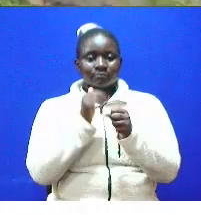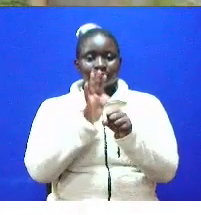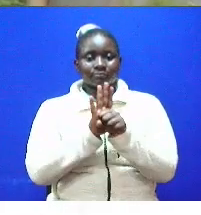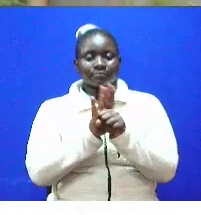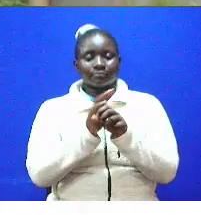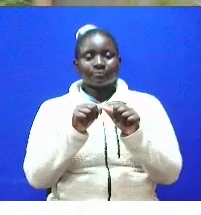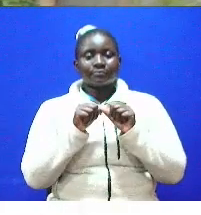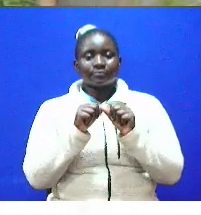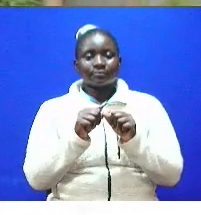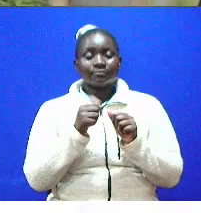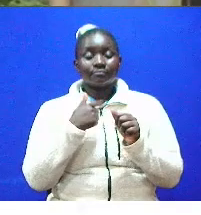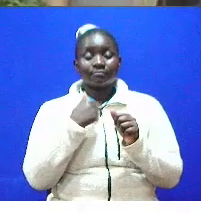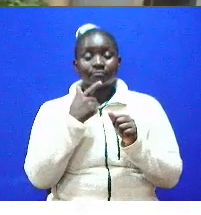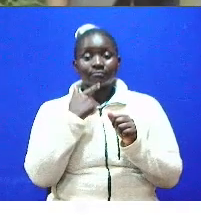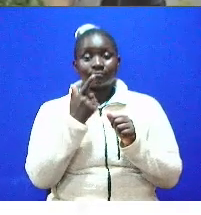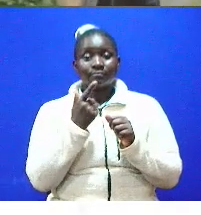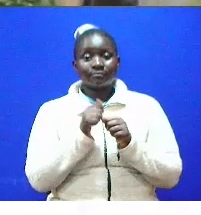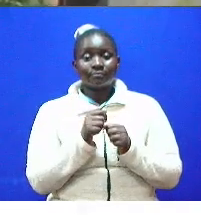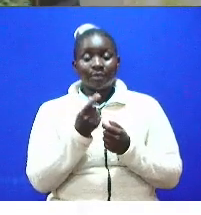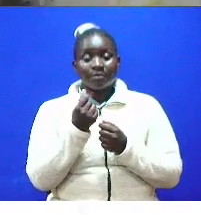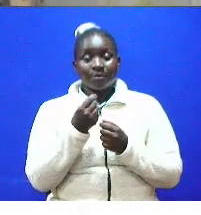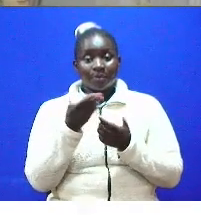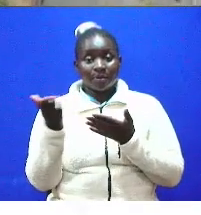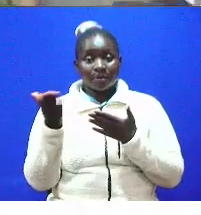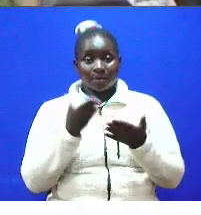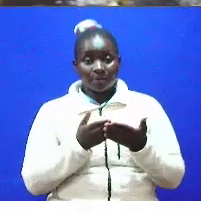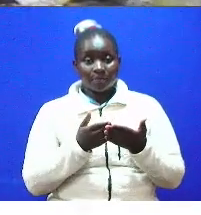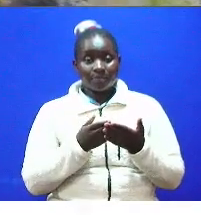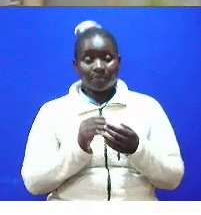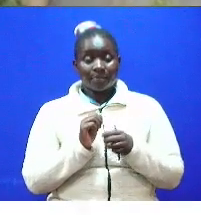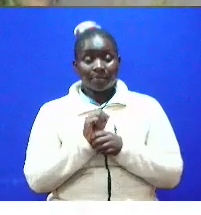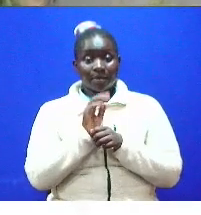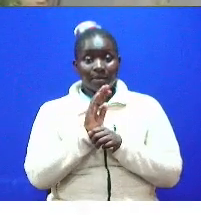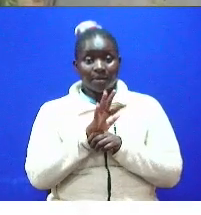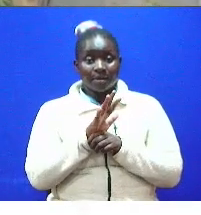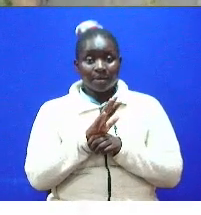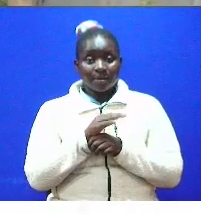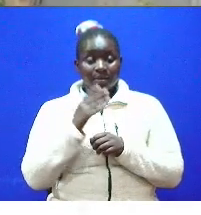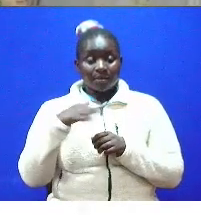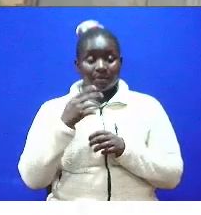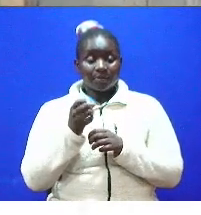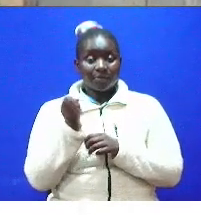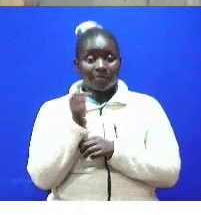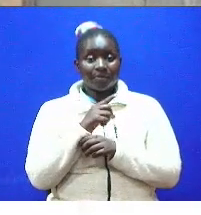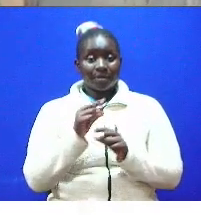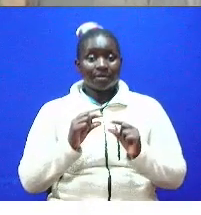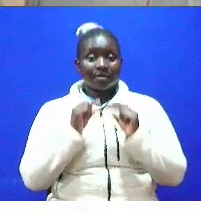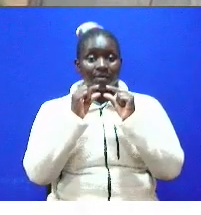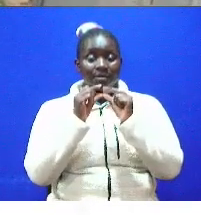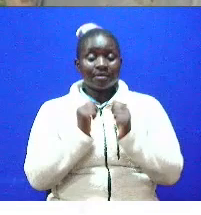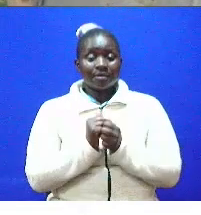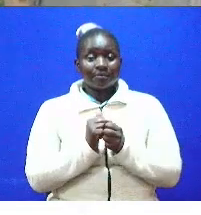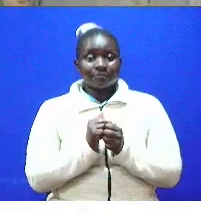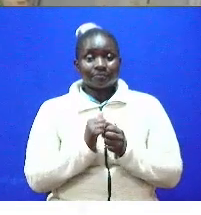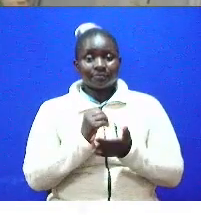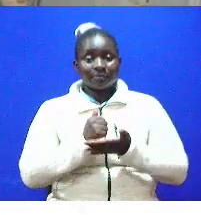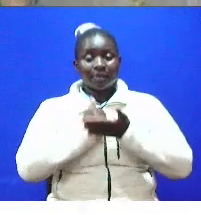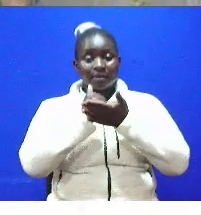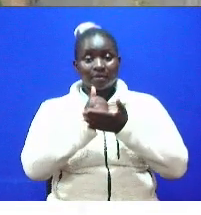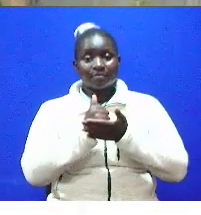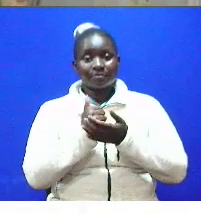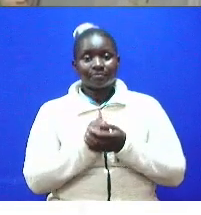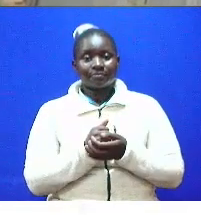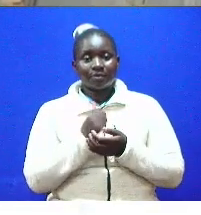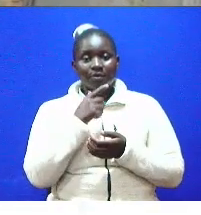remono nalo kotebanga nonye ni kibese kigaji gucha kiaji cha mapema kirumu tienyi baji nyora ege ko rena ni kiko bakonya na abanda ba gutrimba